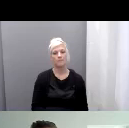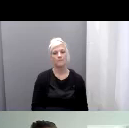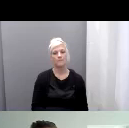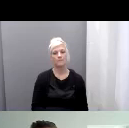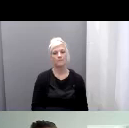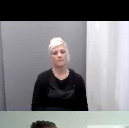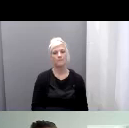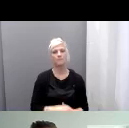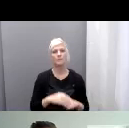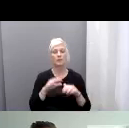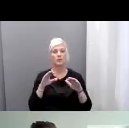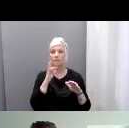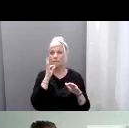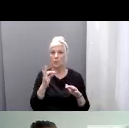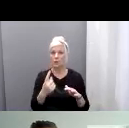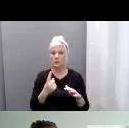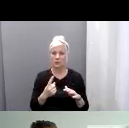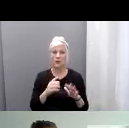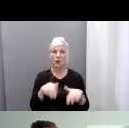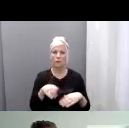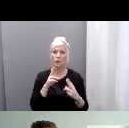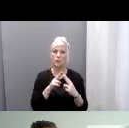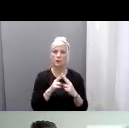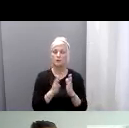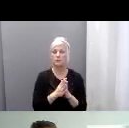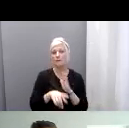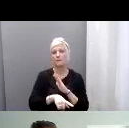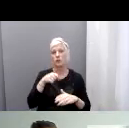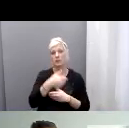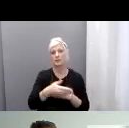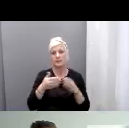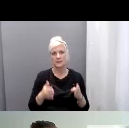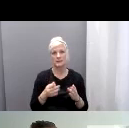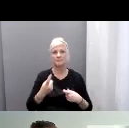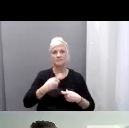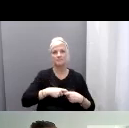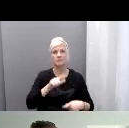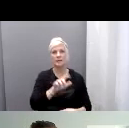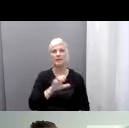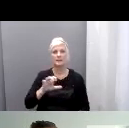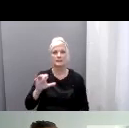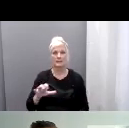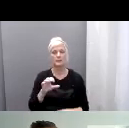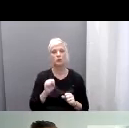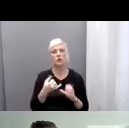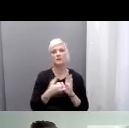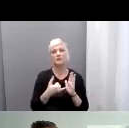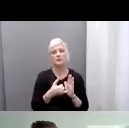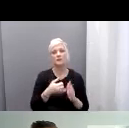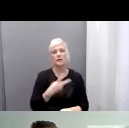Har ni haft kontakt med Försäkringskassan om LSS, att sexualitet ska ingå i en bedömning vid